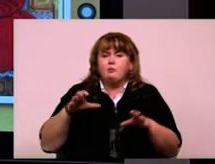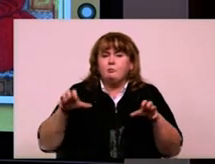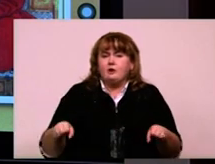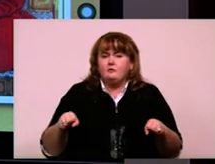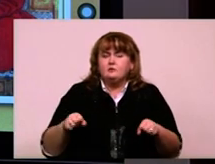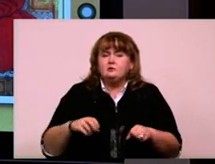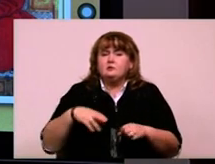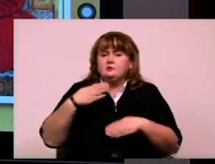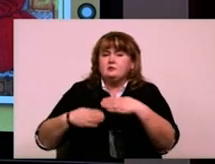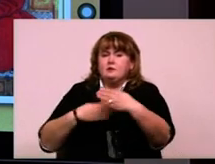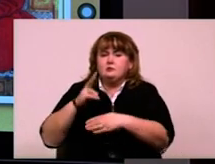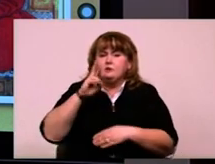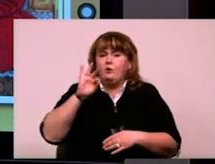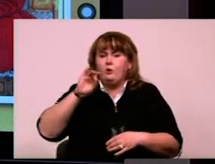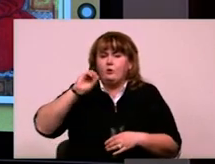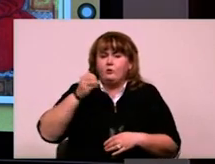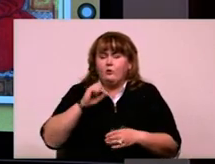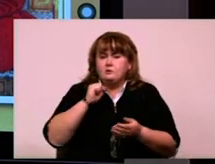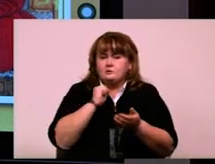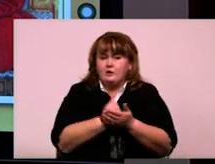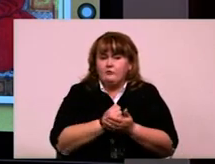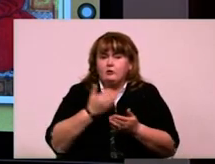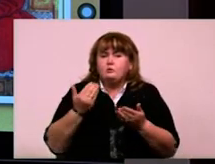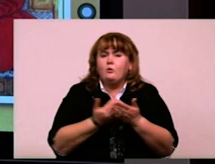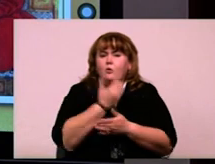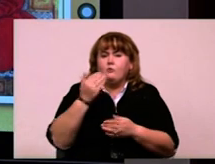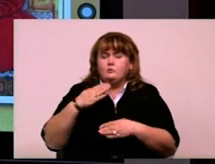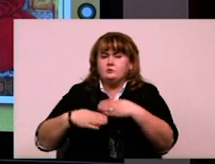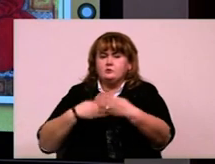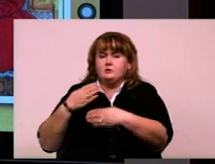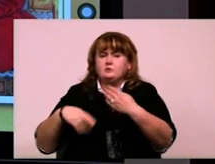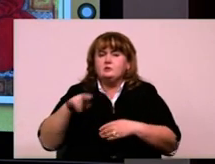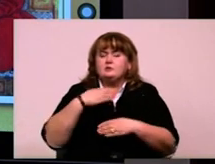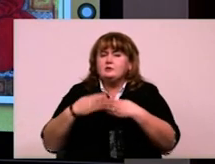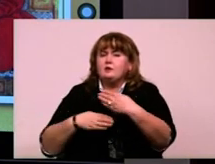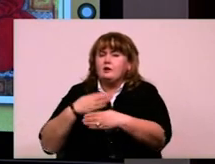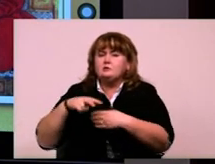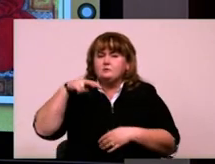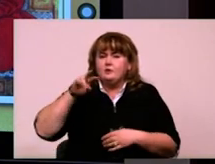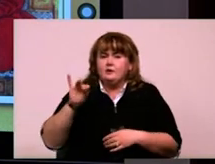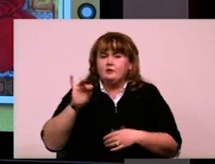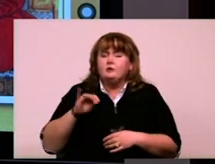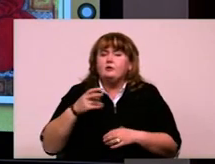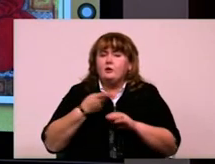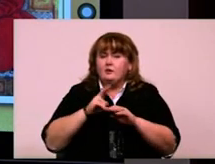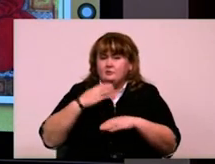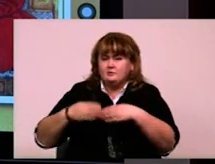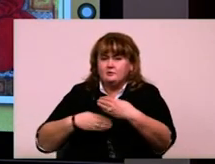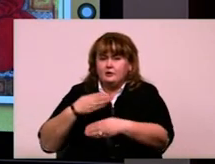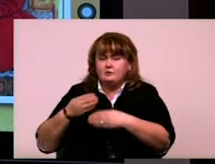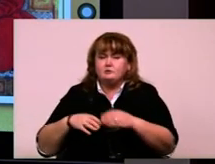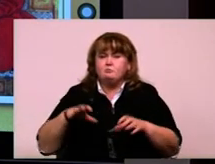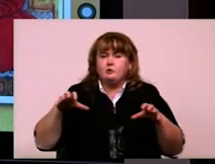правителя династии Корё, основал новую династию, династию Ли. Данная династия,